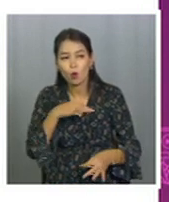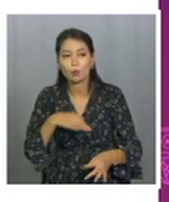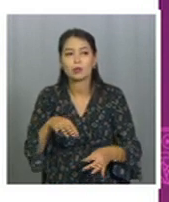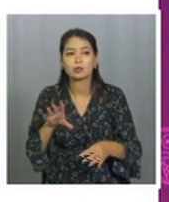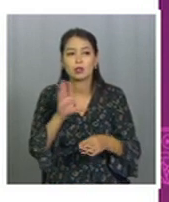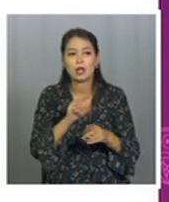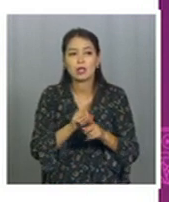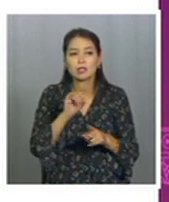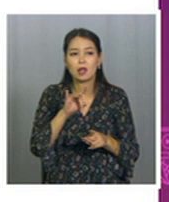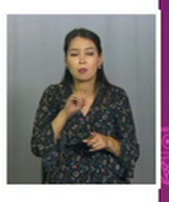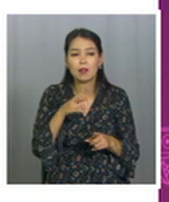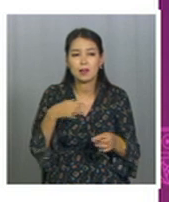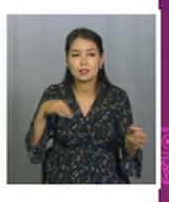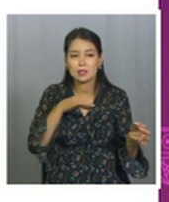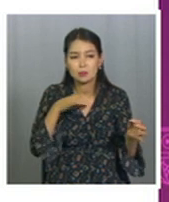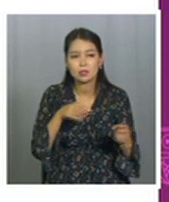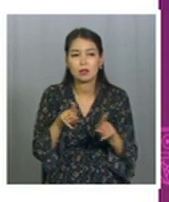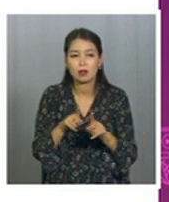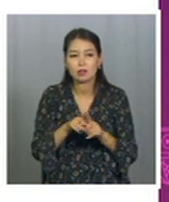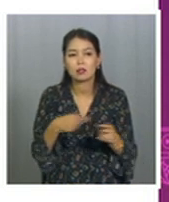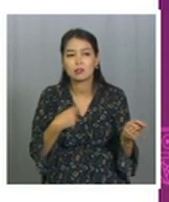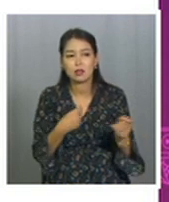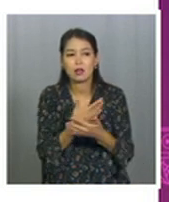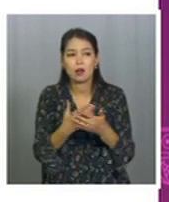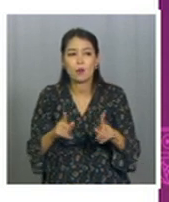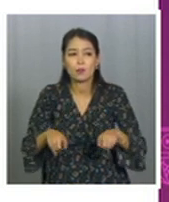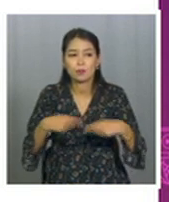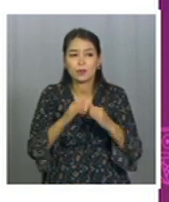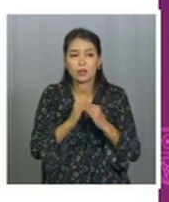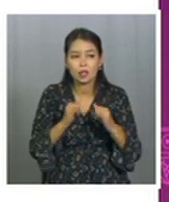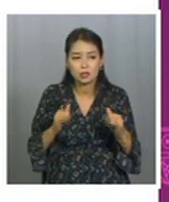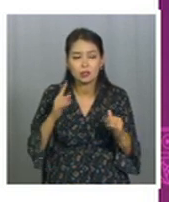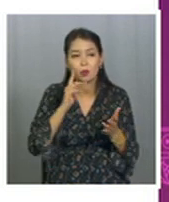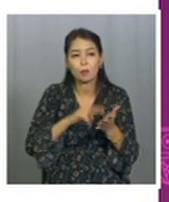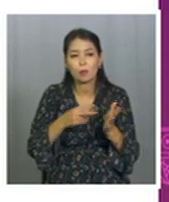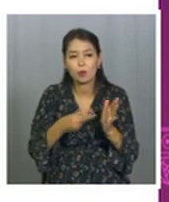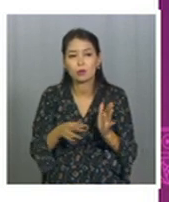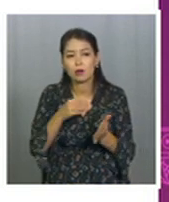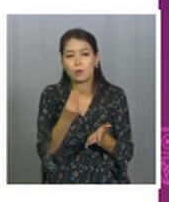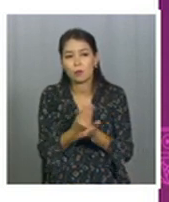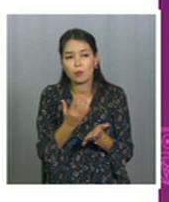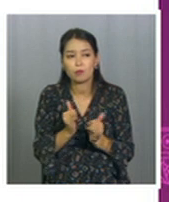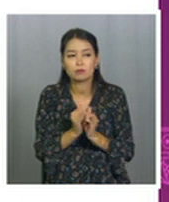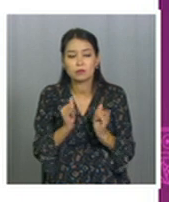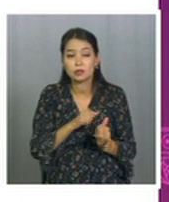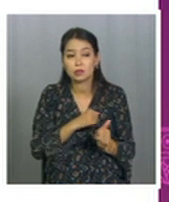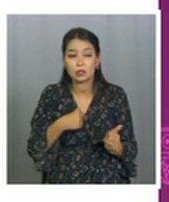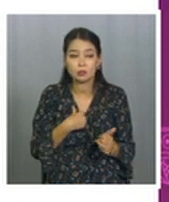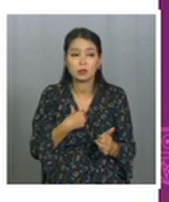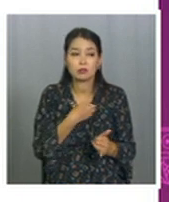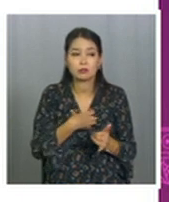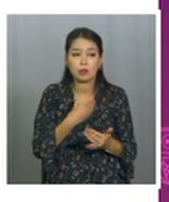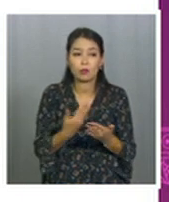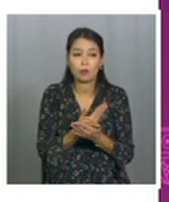түрлері сараланып, осы жинаққа енгізілуі жобаның құнын арттыра түсетін соны жаңалық. Еліміздің